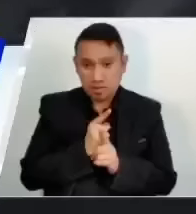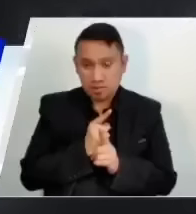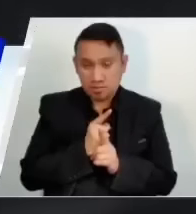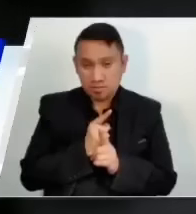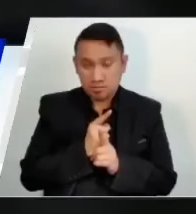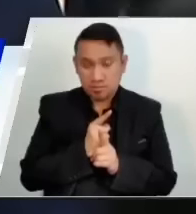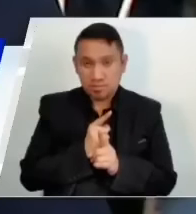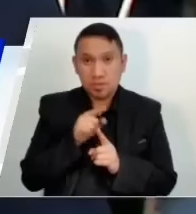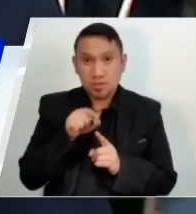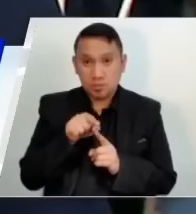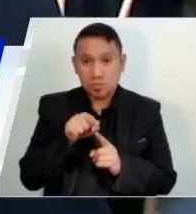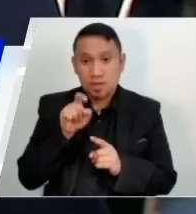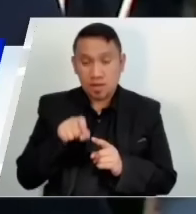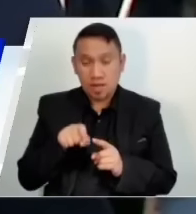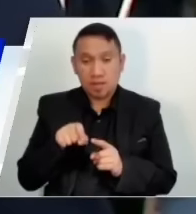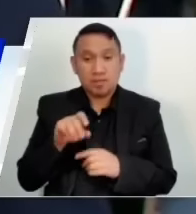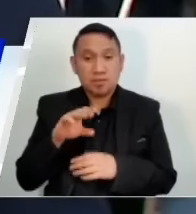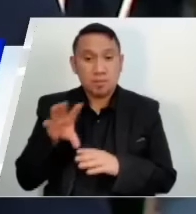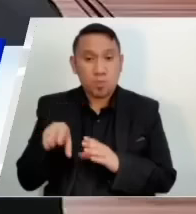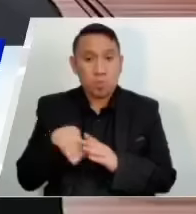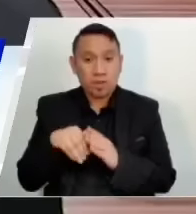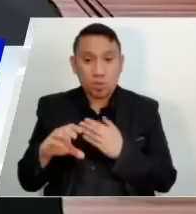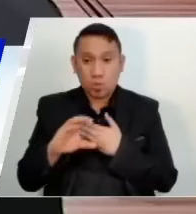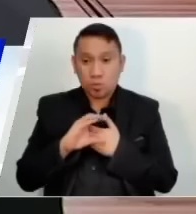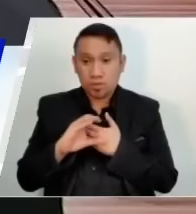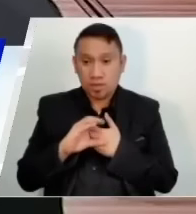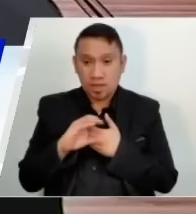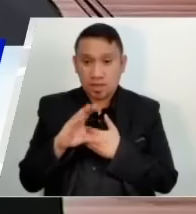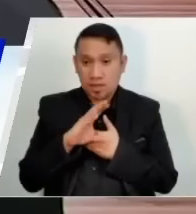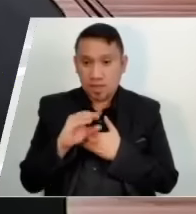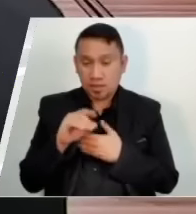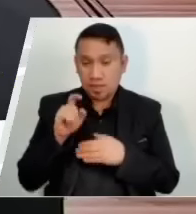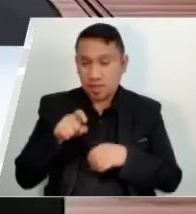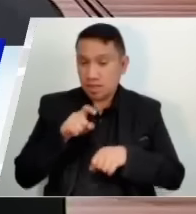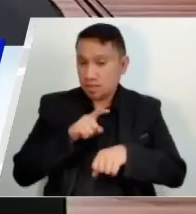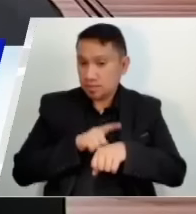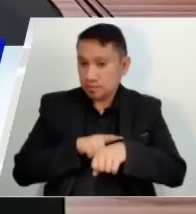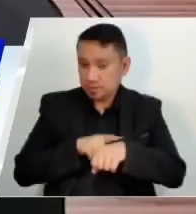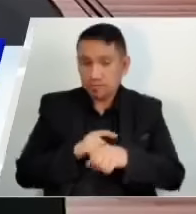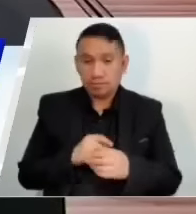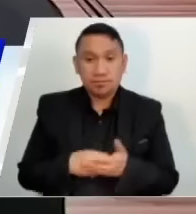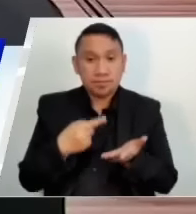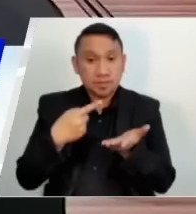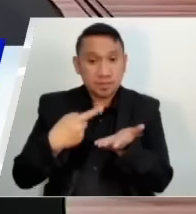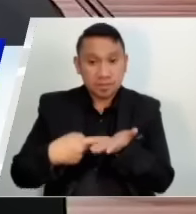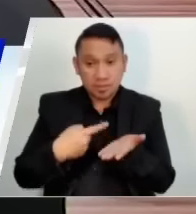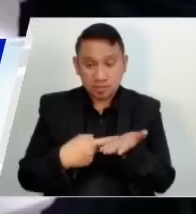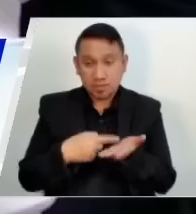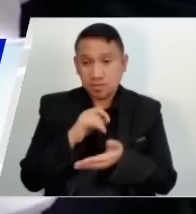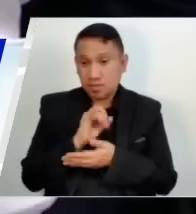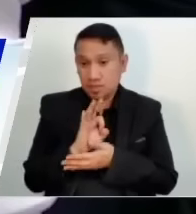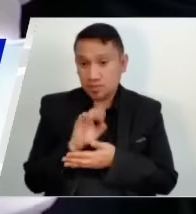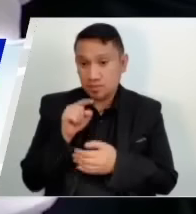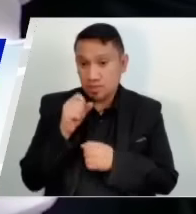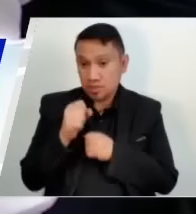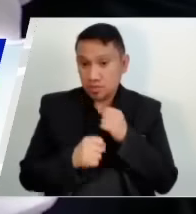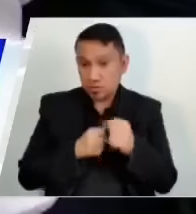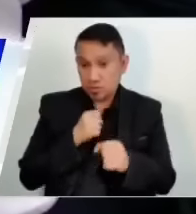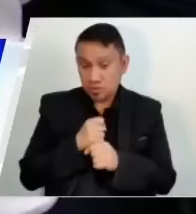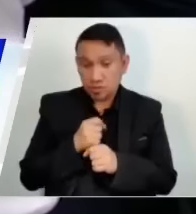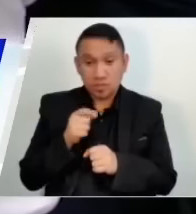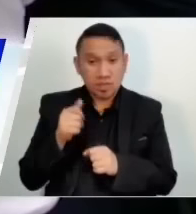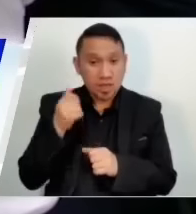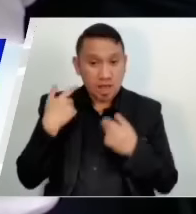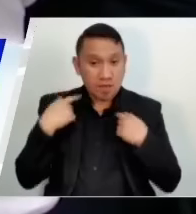rate. And it should be on time. Pinag-usapan din kung dapat gawing tauna ng neuropsychological exam sa